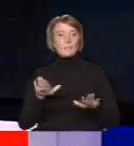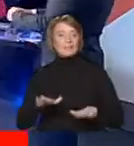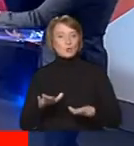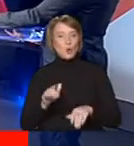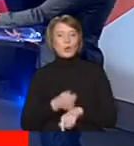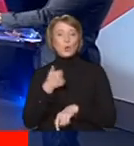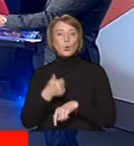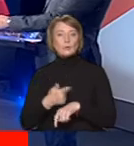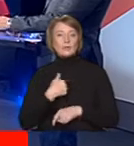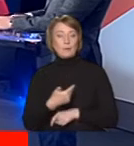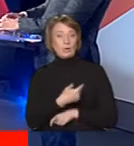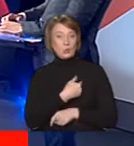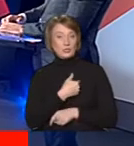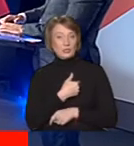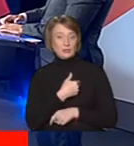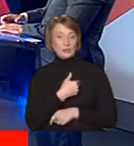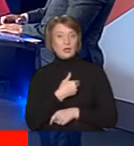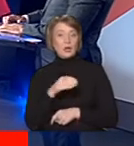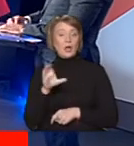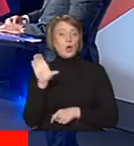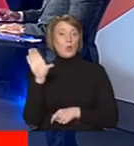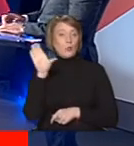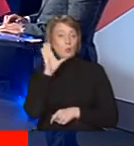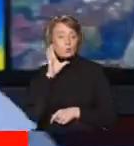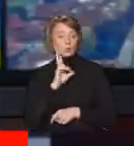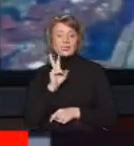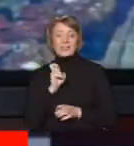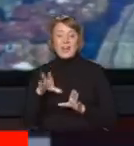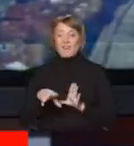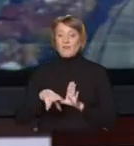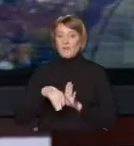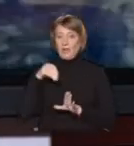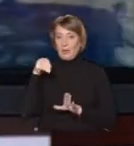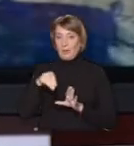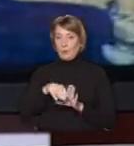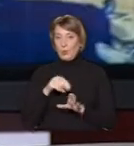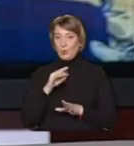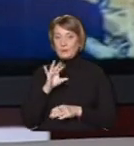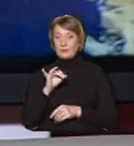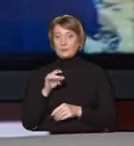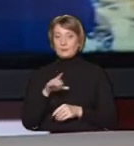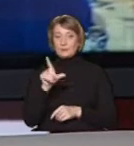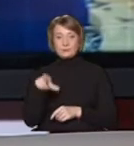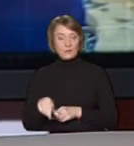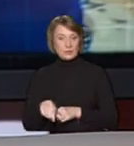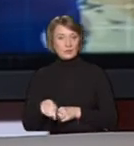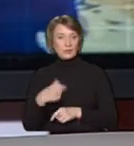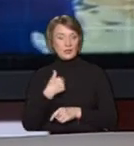я би хотів почути, ну, як виборець, насамперед, не тільки як експерт, я би хотів почути від